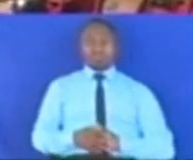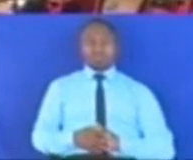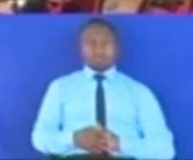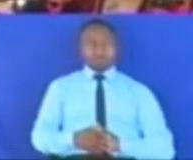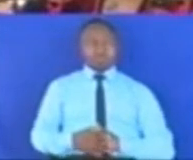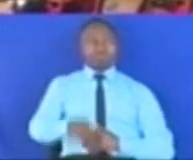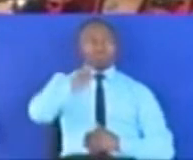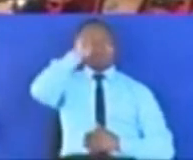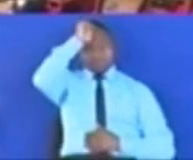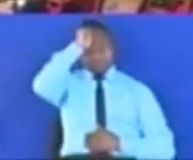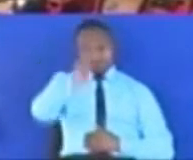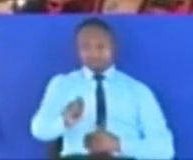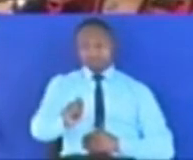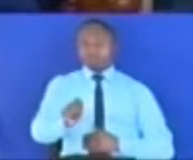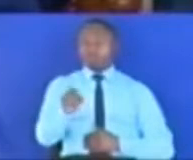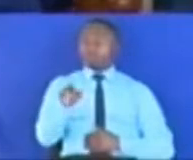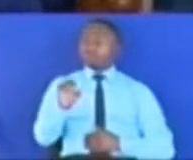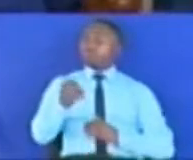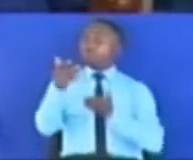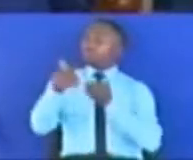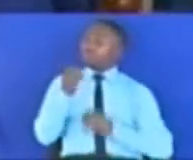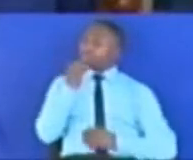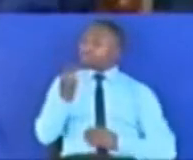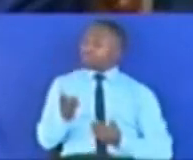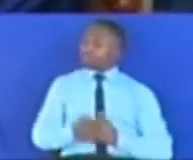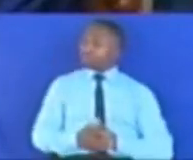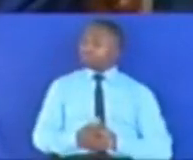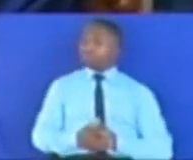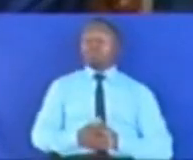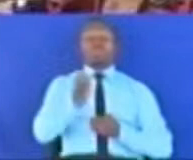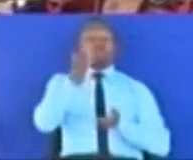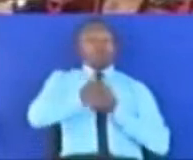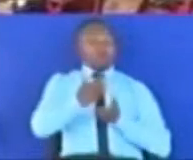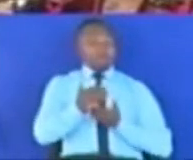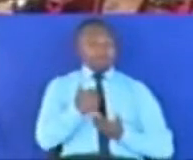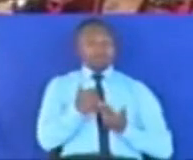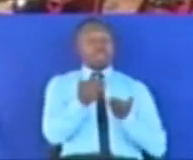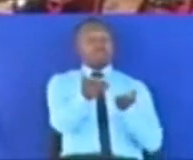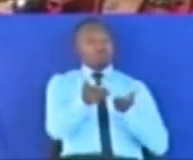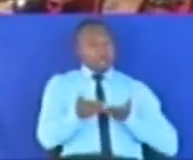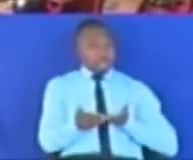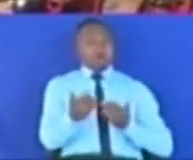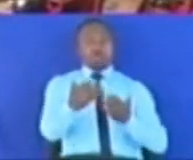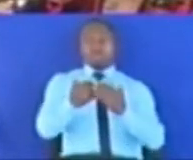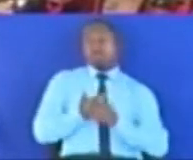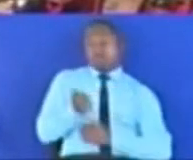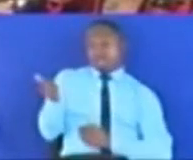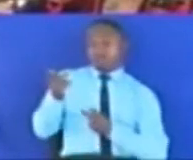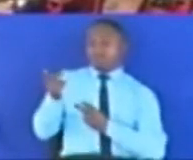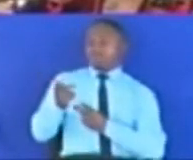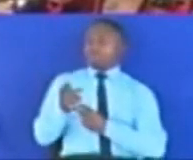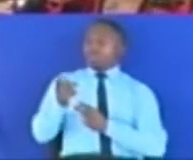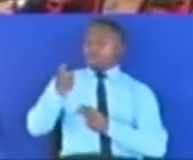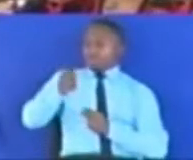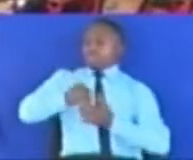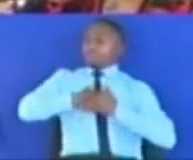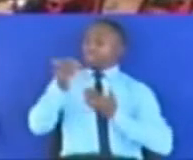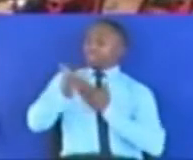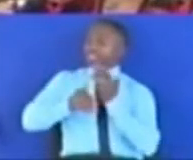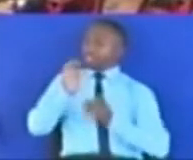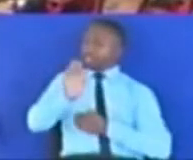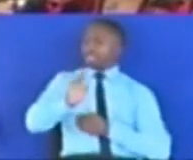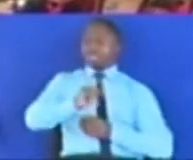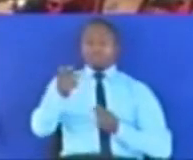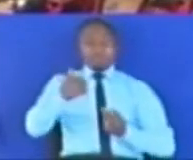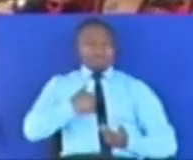Mheshimiwa Riziki Lulinda, unaipokea taarifa hiyo? Kwa kweli mimi naipokea taarifa yake kwa vile yeye naye ni mzalendo kama mimi. Wazalendo kama